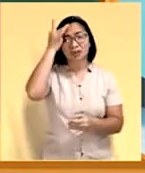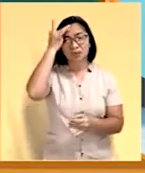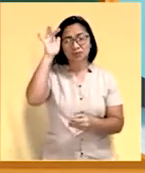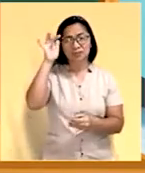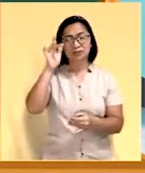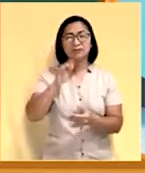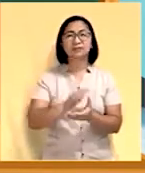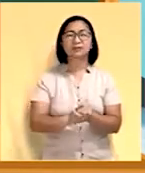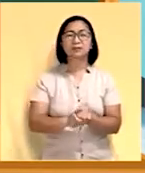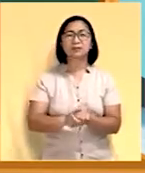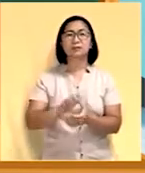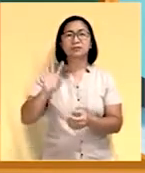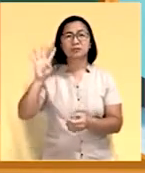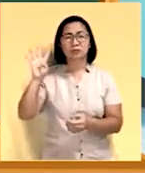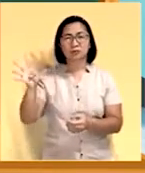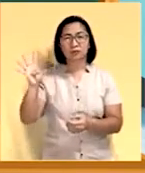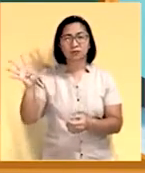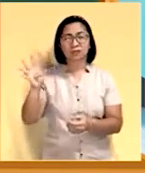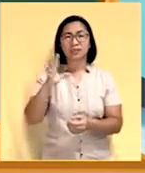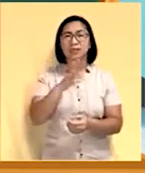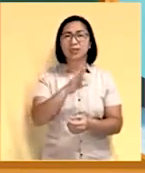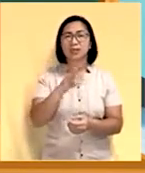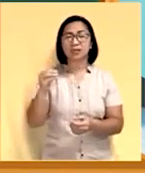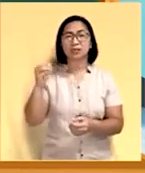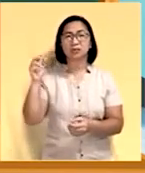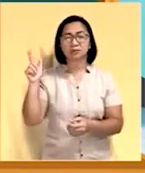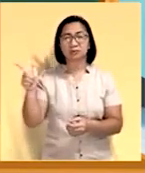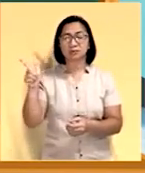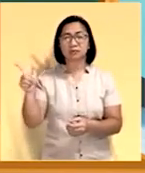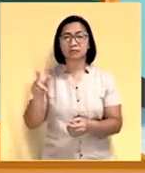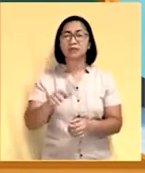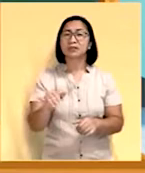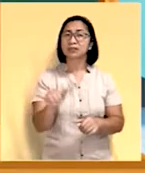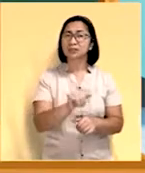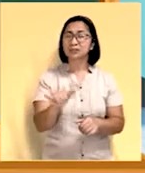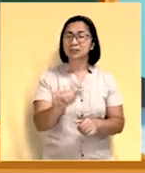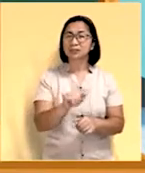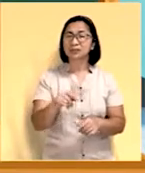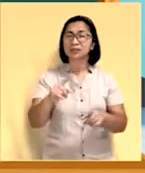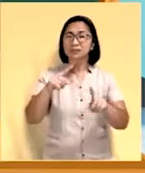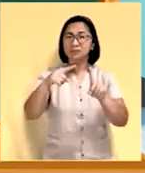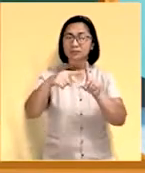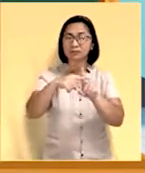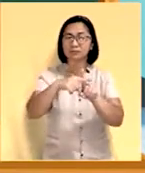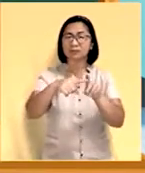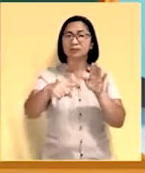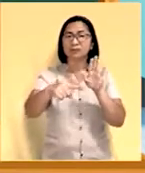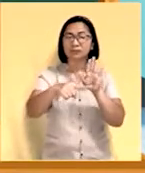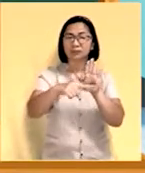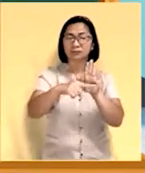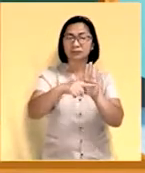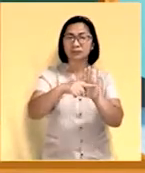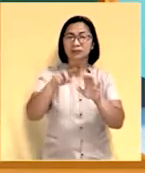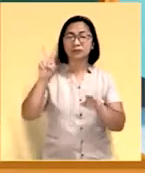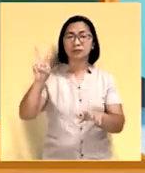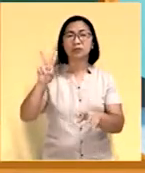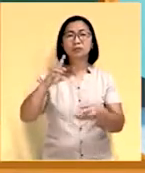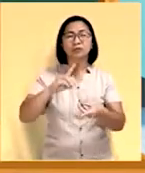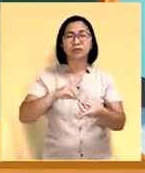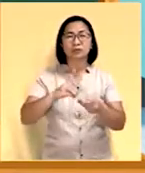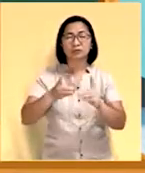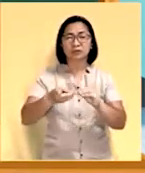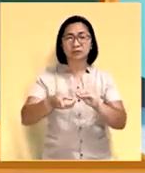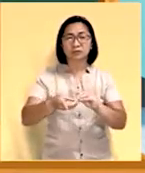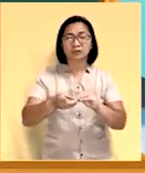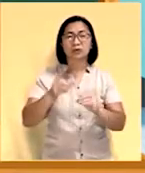Ang husay, 40 at 20. Katulad sa addition, ang pag-subtract sa mga